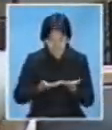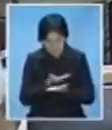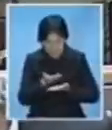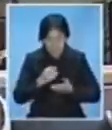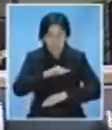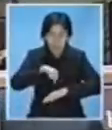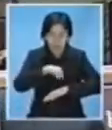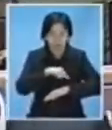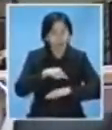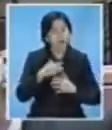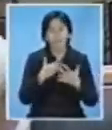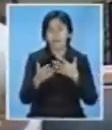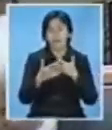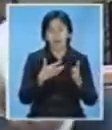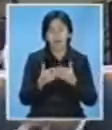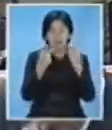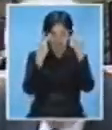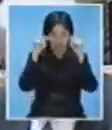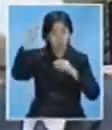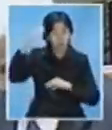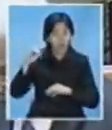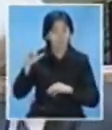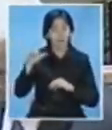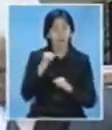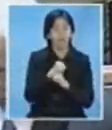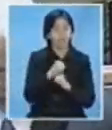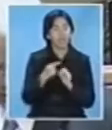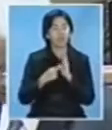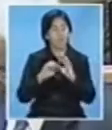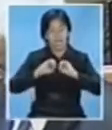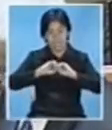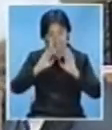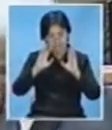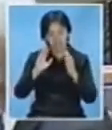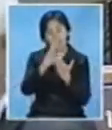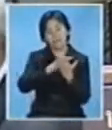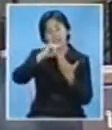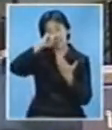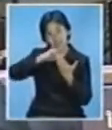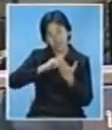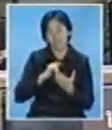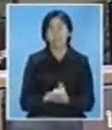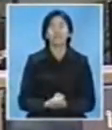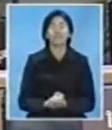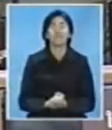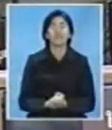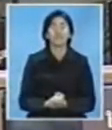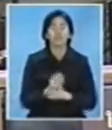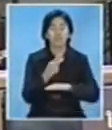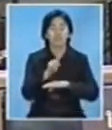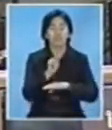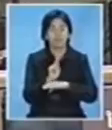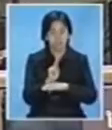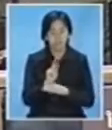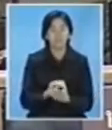ก็น่าจะเป็นโอกาสสำหรับท่านนายกยิ่งลักษณ์ที่จะสร้างผลงานที่ทรงคุณค่าไว้กับประเทศชาติท่านประธานคะ